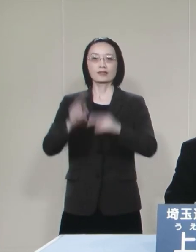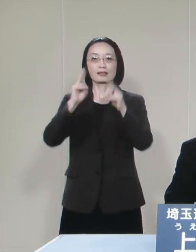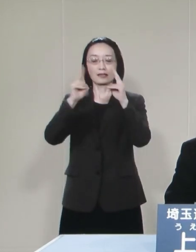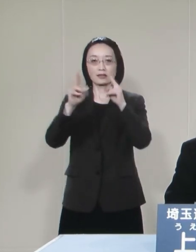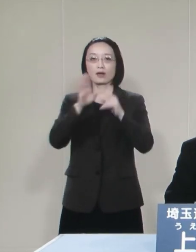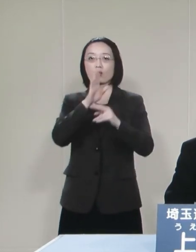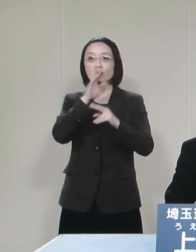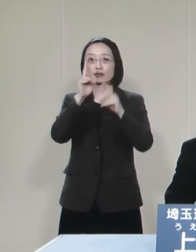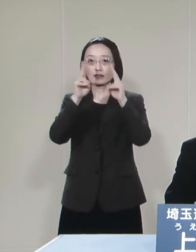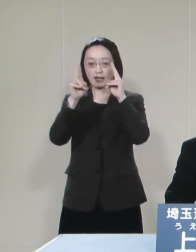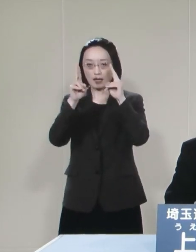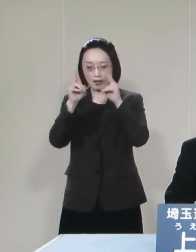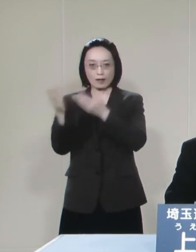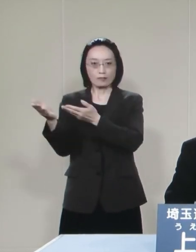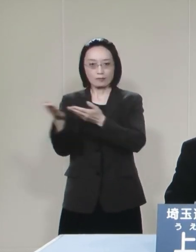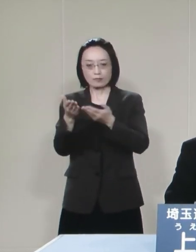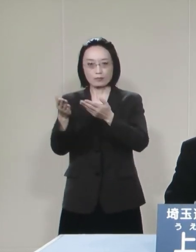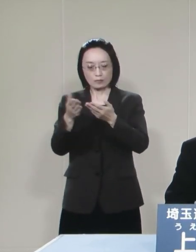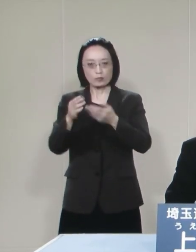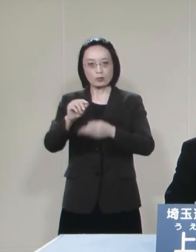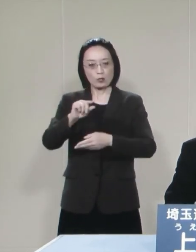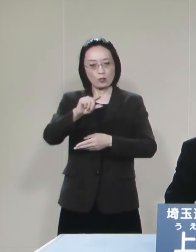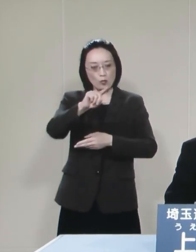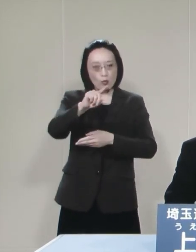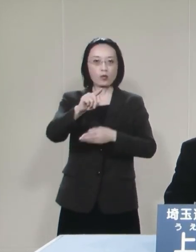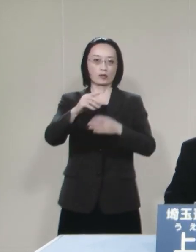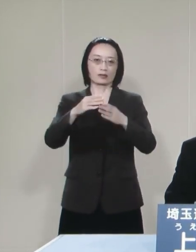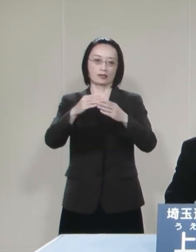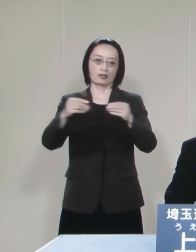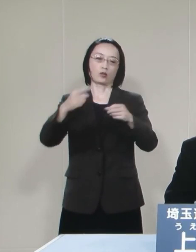の本社も純増で1位です。